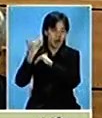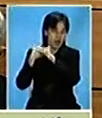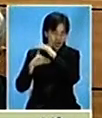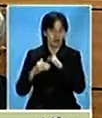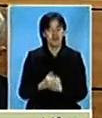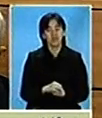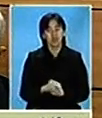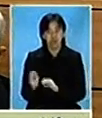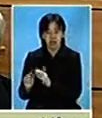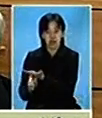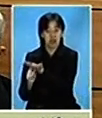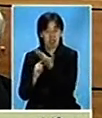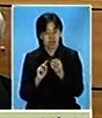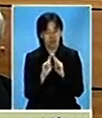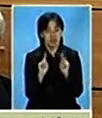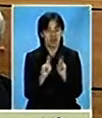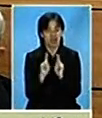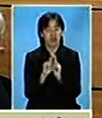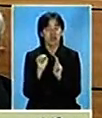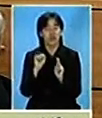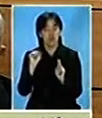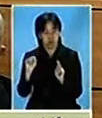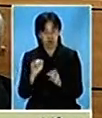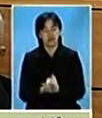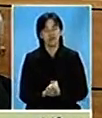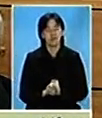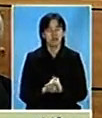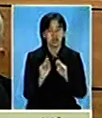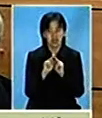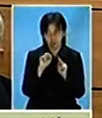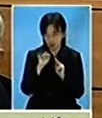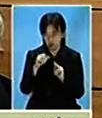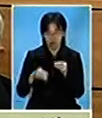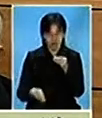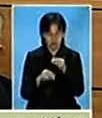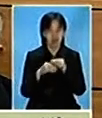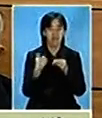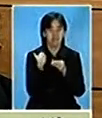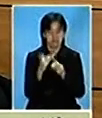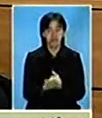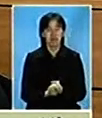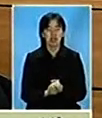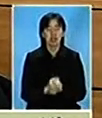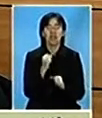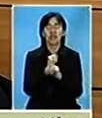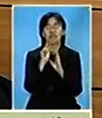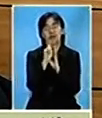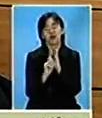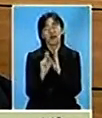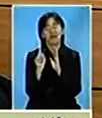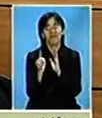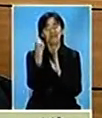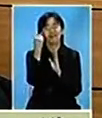ในชั้นกรรมาธิการของสภาผู้แทนราษฎรเนี่ยได้มีการเพิ่มเติมจริงๆแล้วควรจะต้องทำเป็นกฎหมายฉบับหนึ่งน